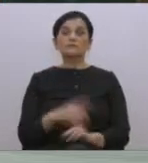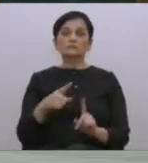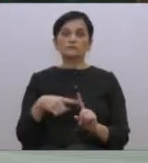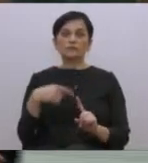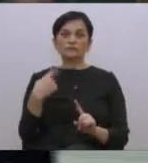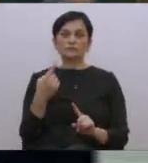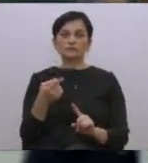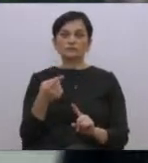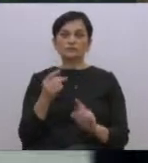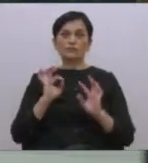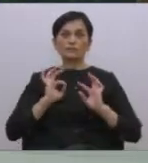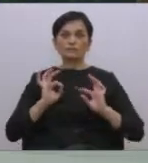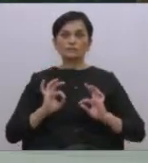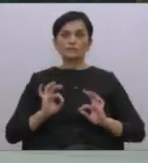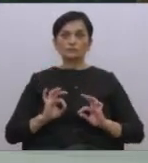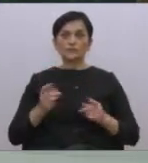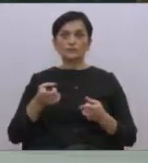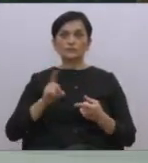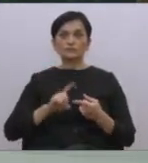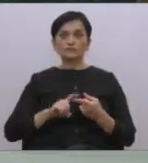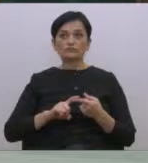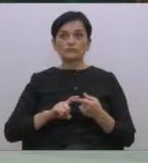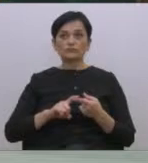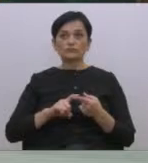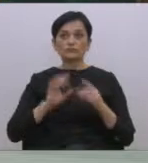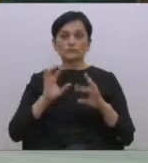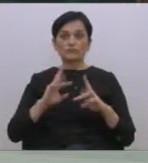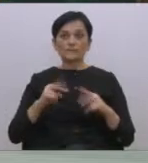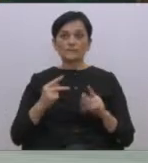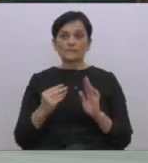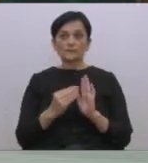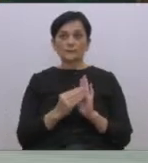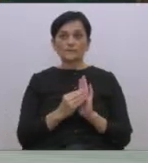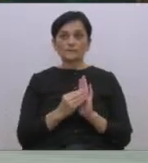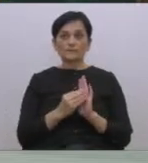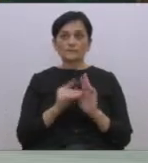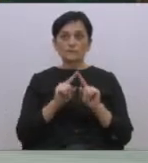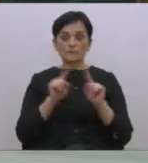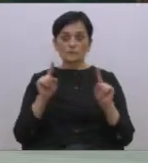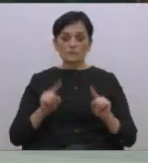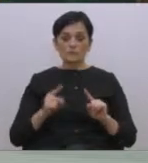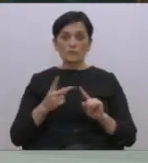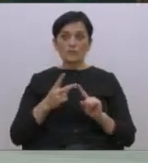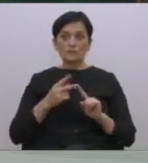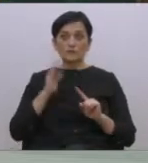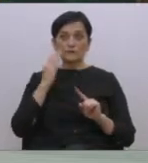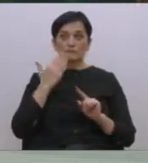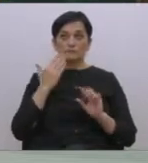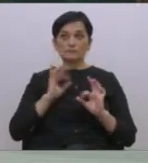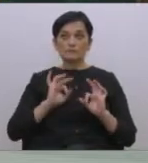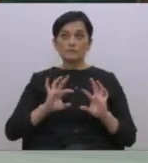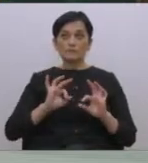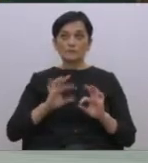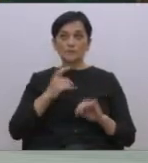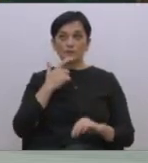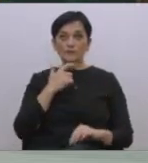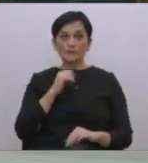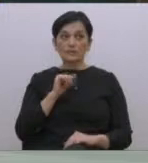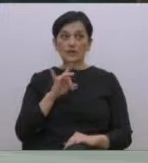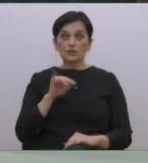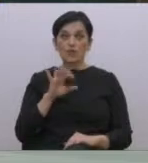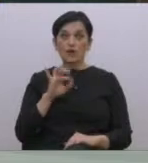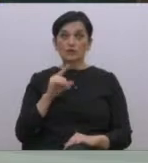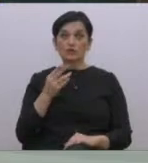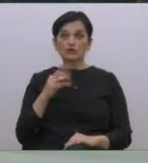Შემდეგ პროკურატურის შესახებ ორგანო კანონში ცვლილების შედანის თაობაზე პაკეტი მეორე მოსვლით მოხსენებელი ბატონი ანრი